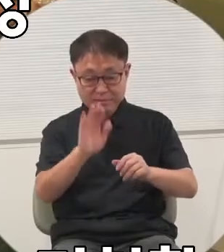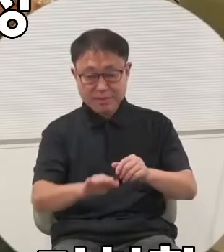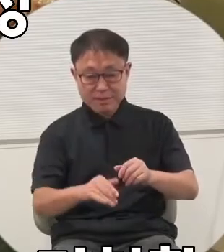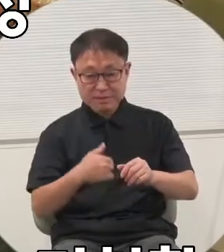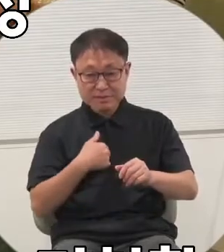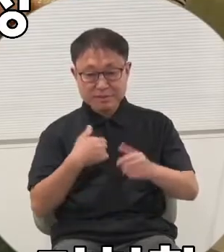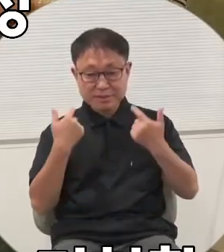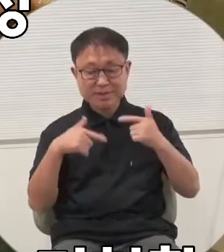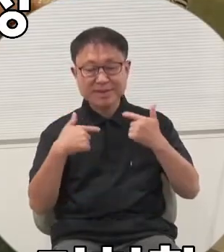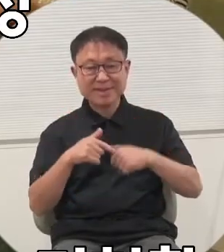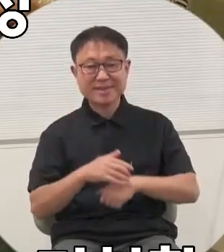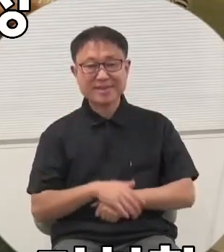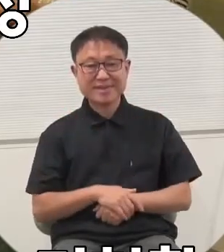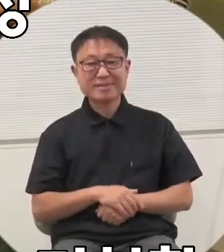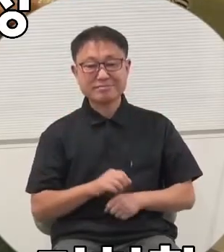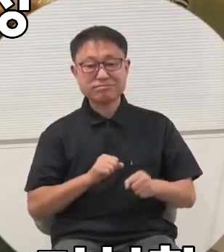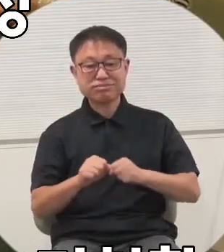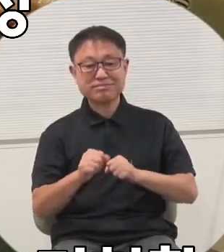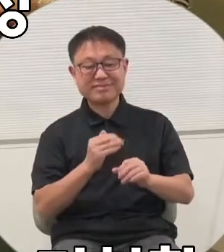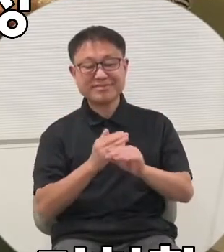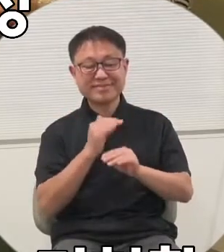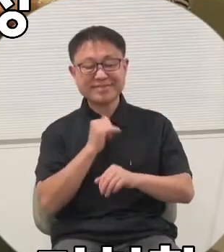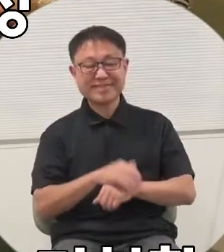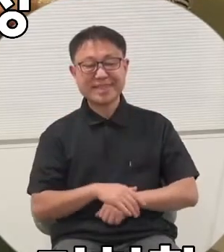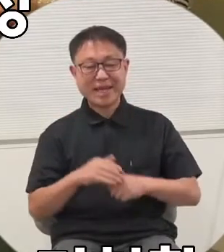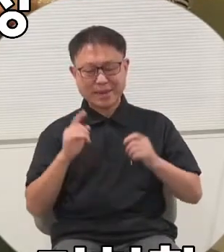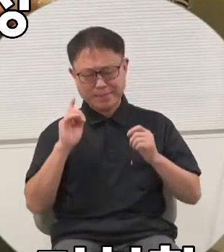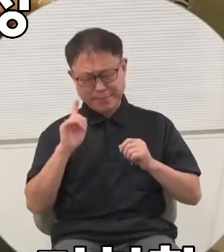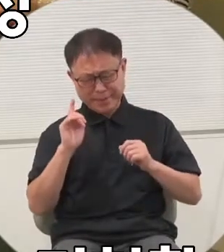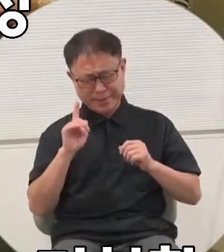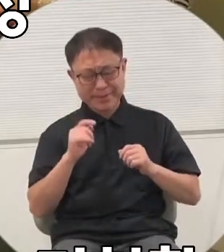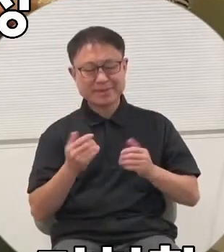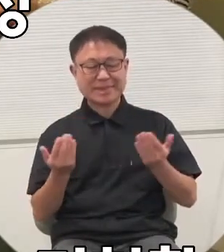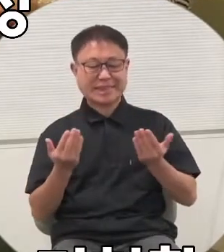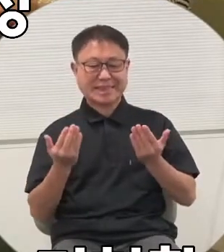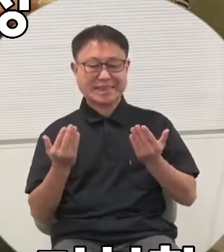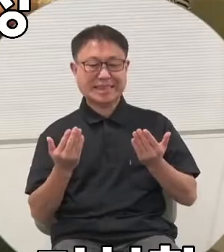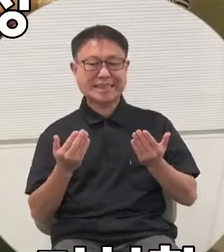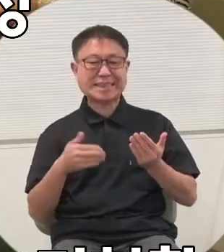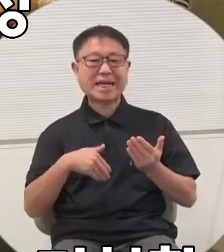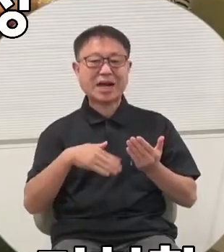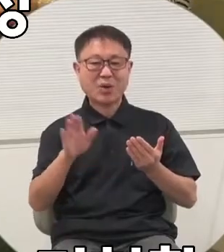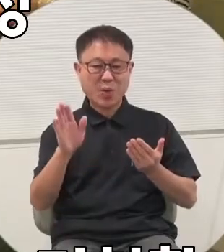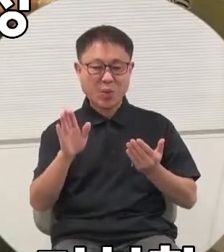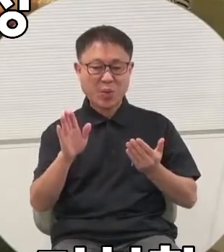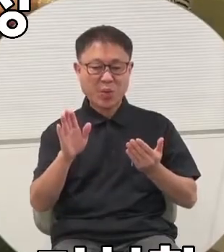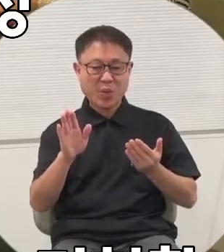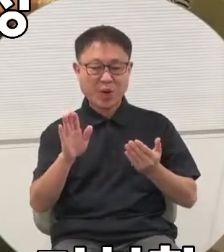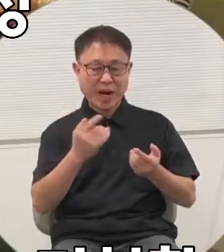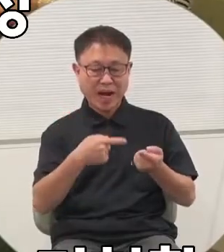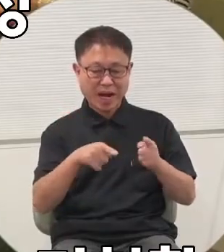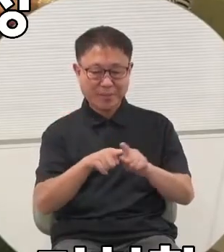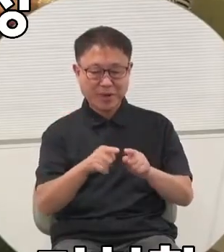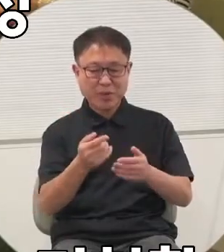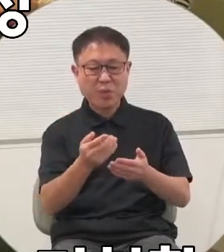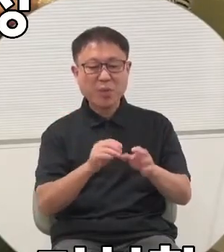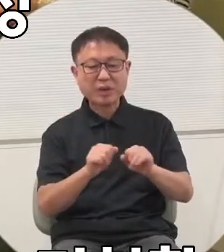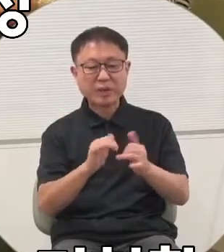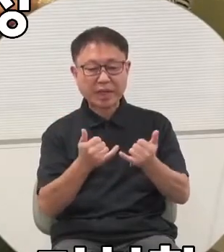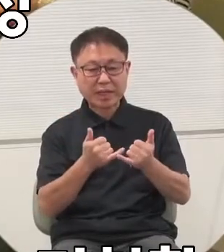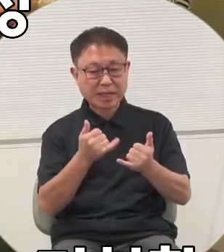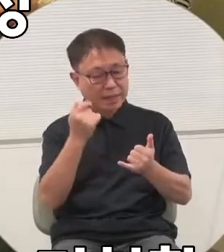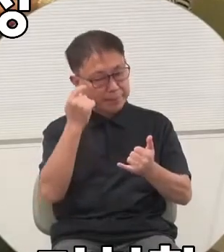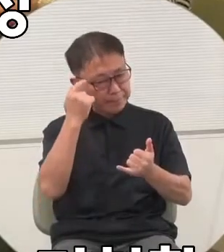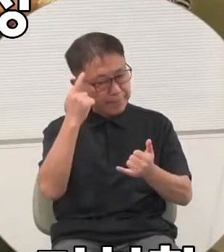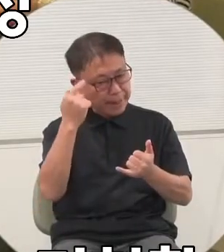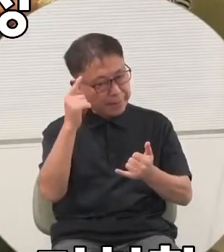저는 항상 움직였던 것 같아요. 그러니까 매일 출근을 했고 그 출근하면서 그 함께하는 활동가들과 여러 가지